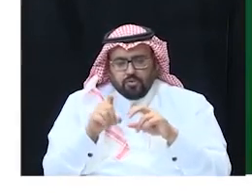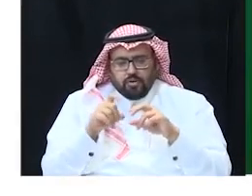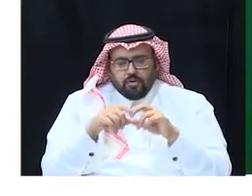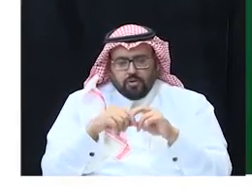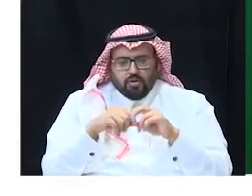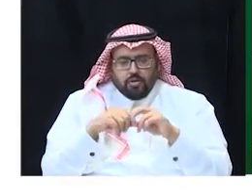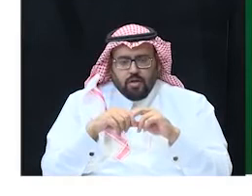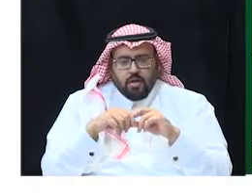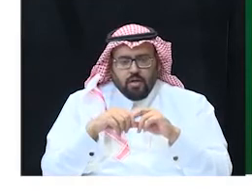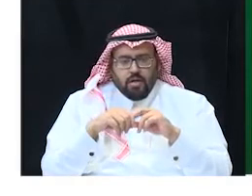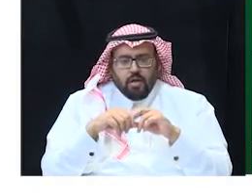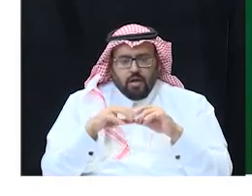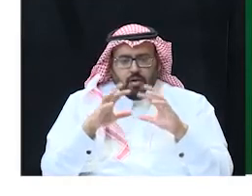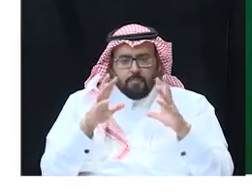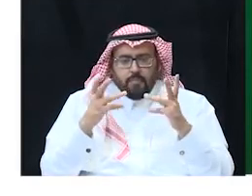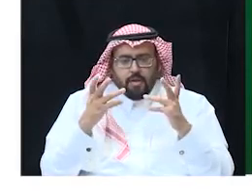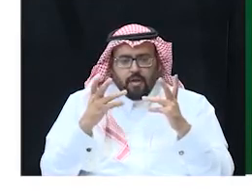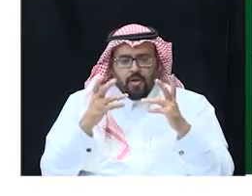هو؟